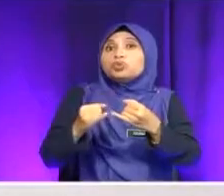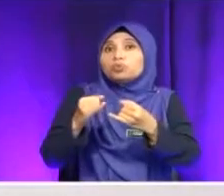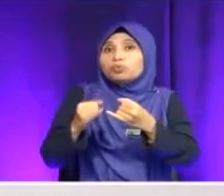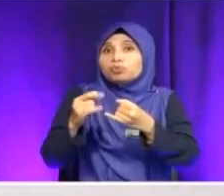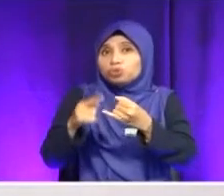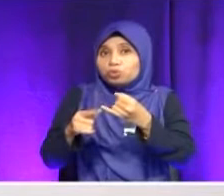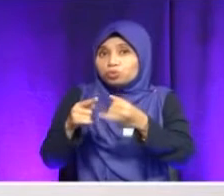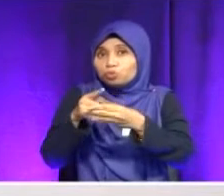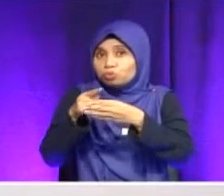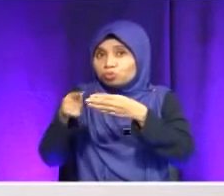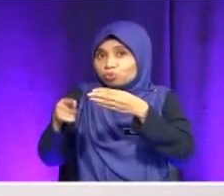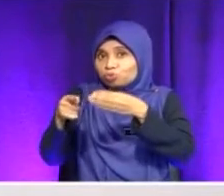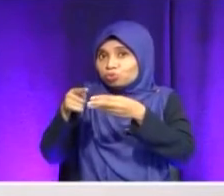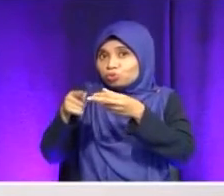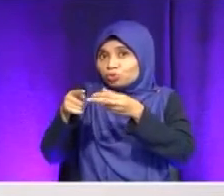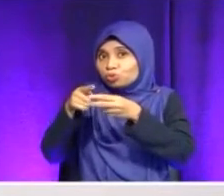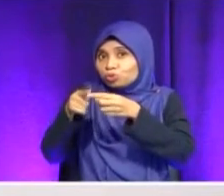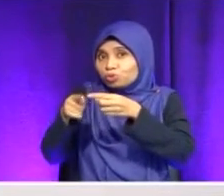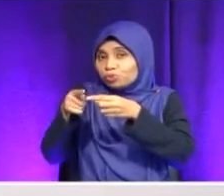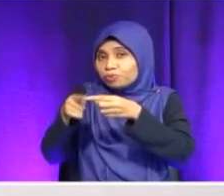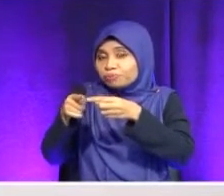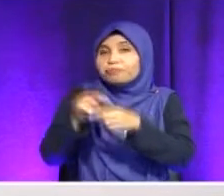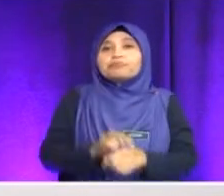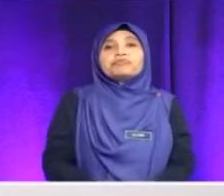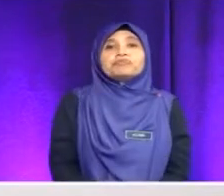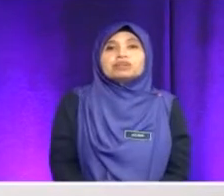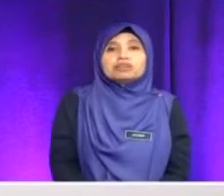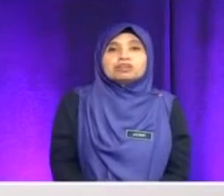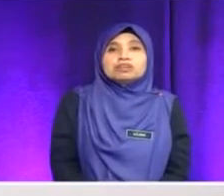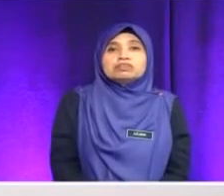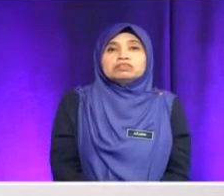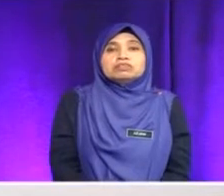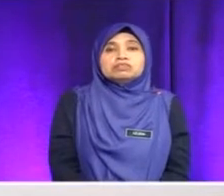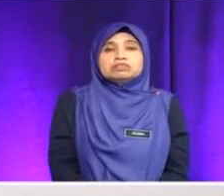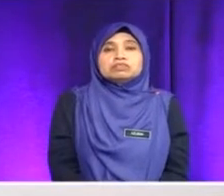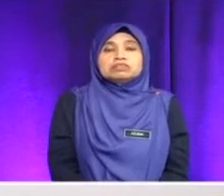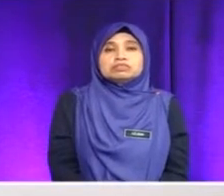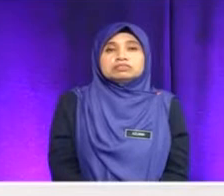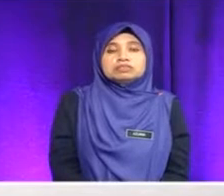book lipat tadi pada bawah ya punya terbanyak tebal